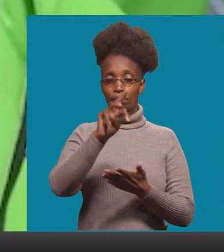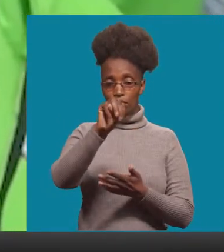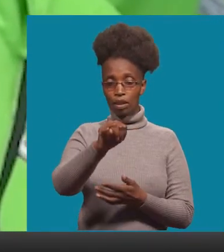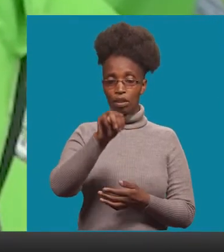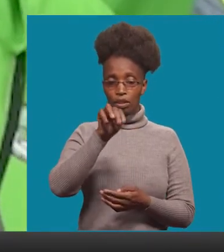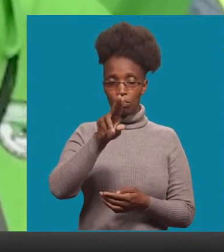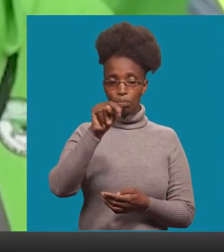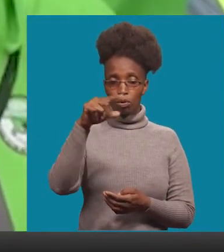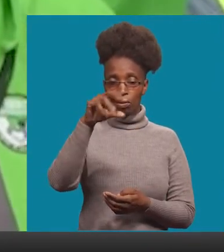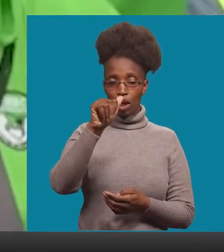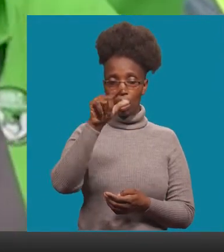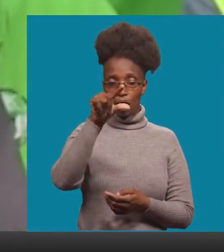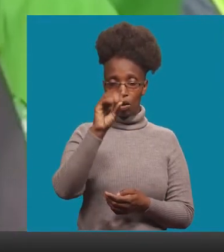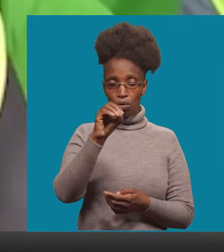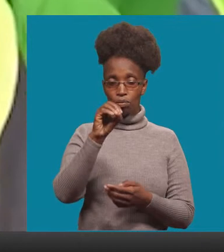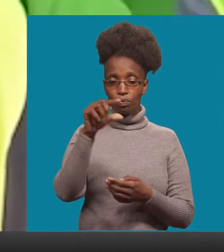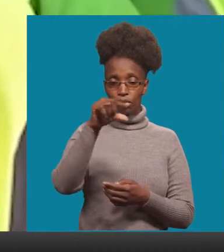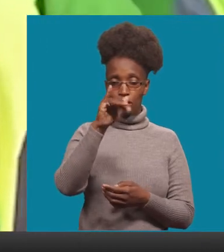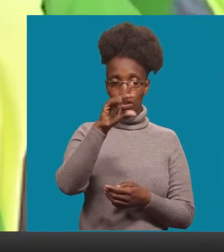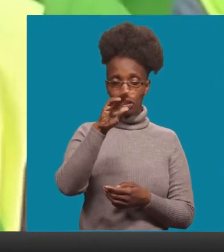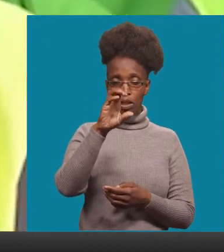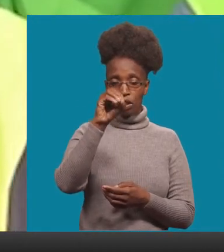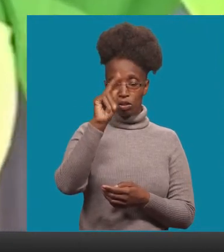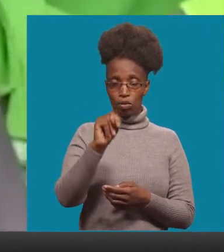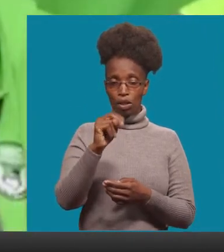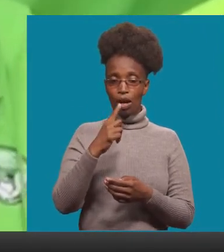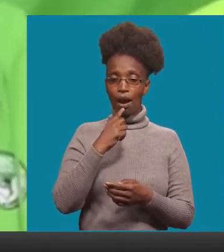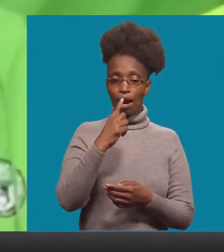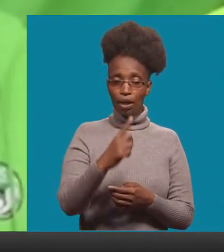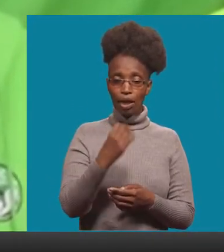65,893. Mungaro Maida Gideon,